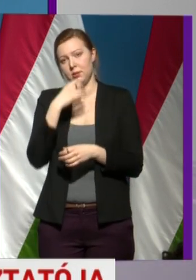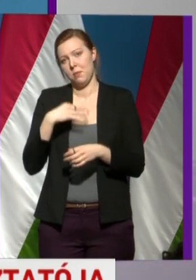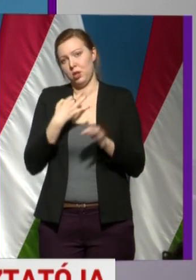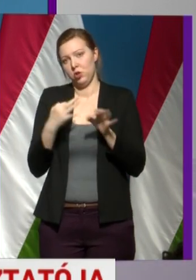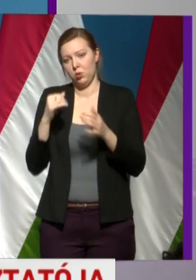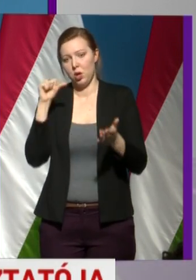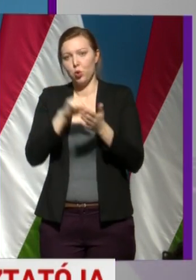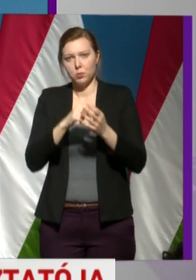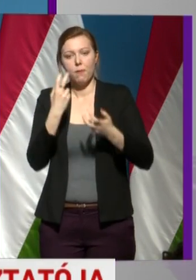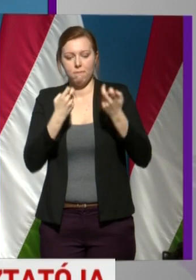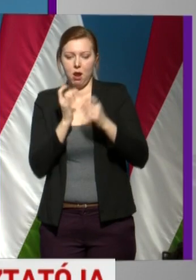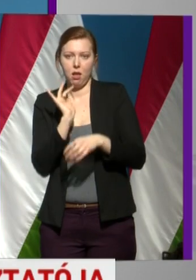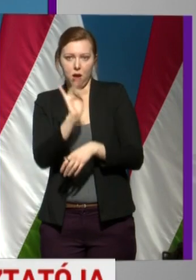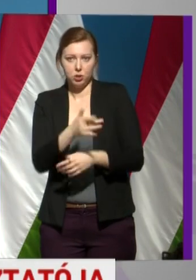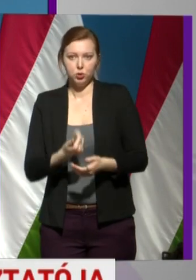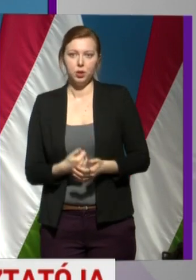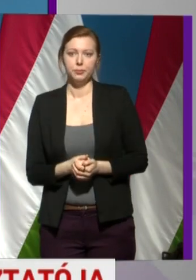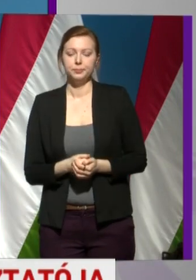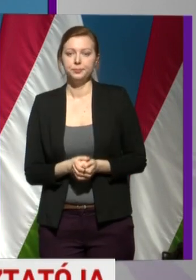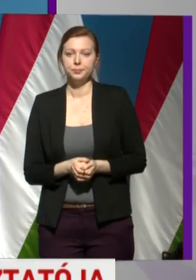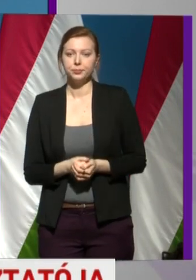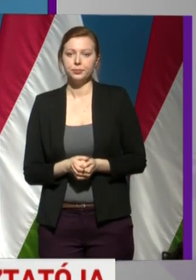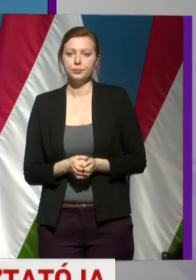az ő felkutatására.